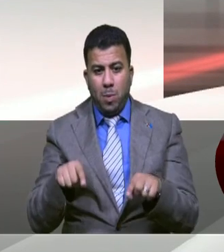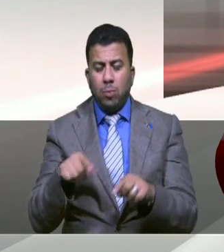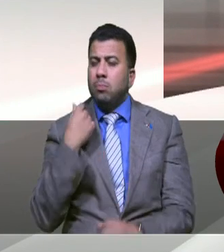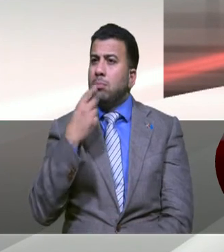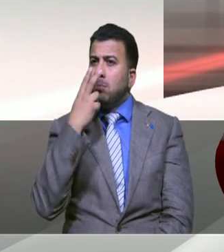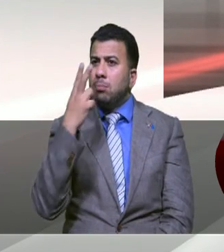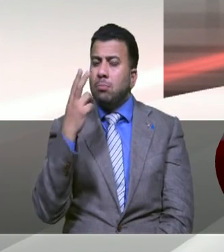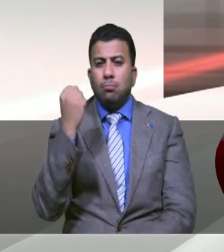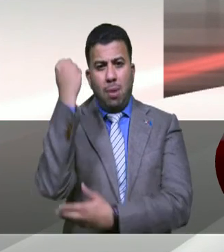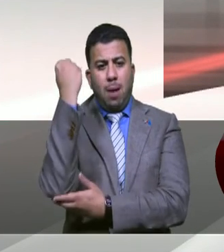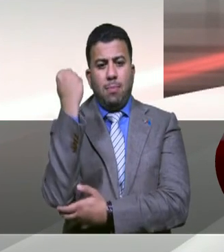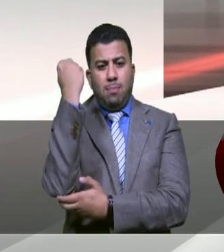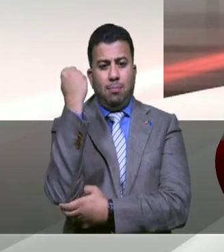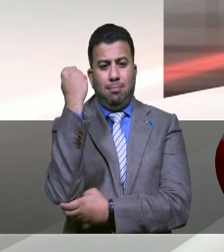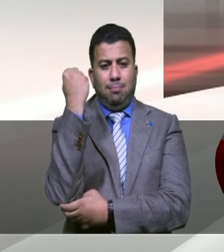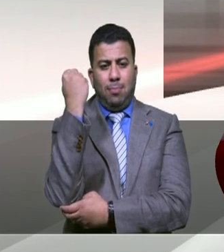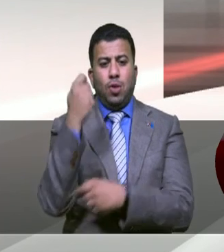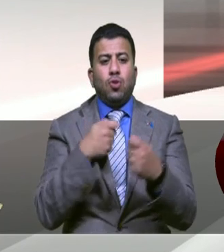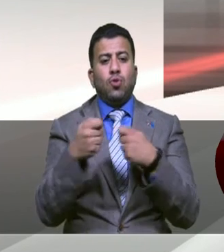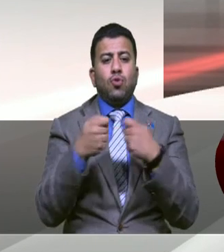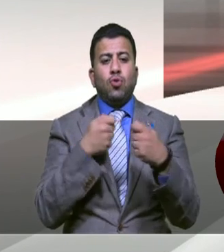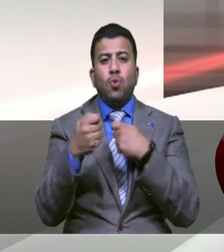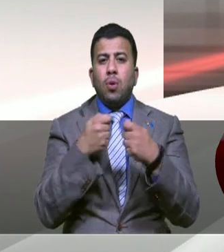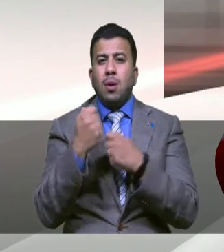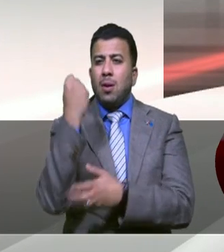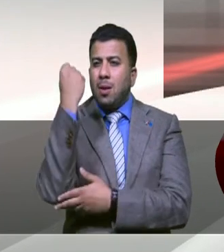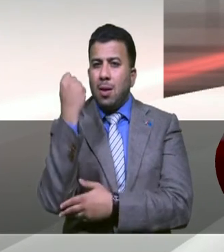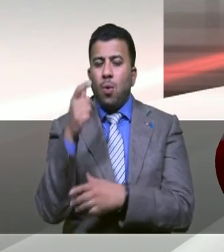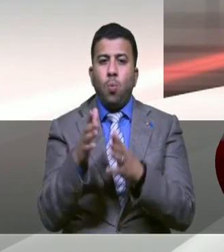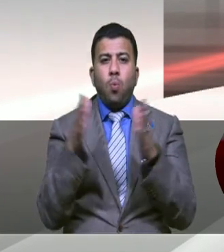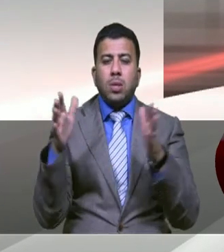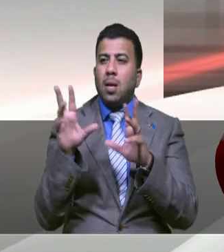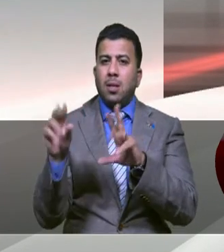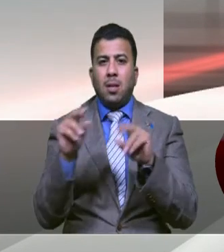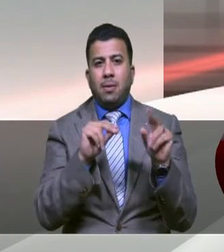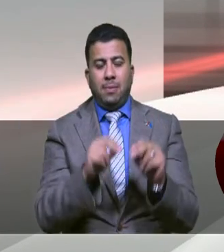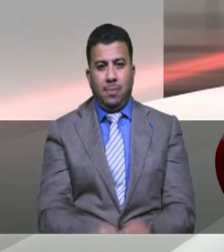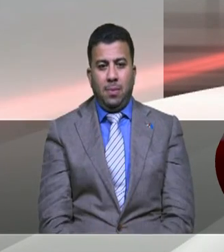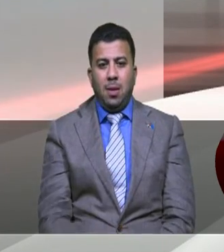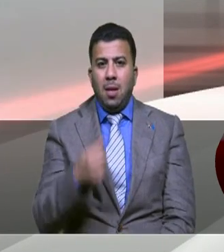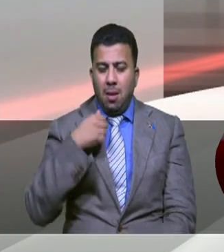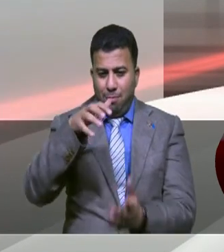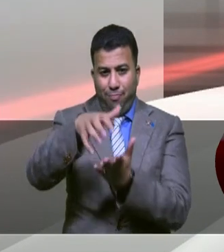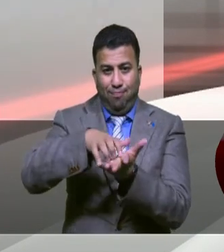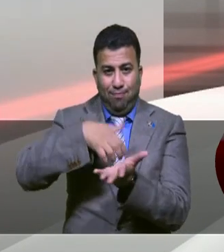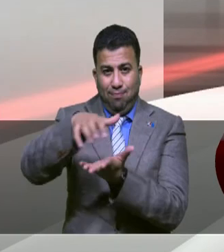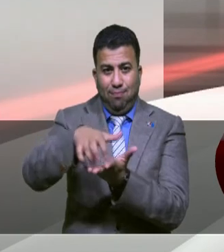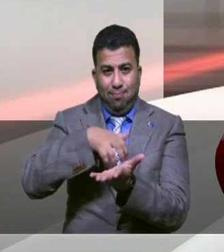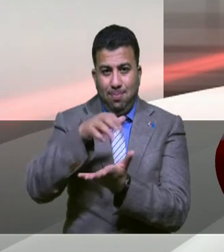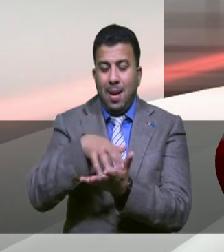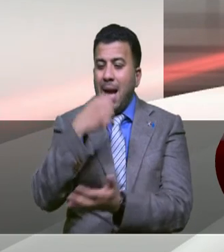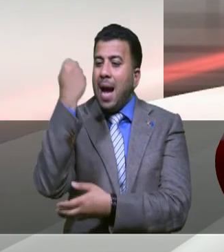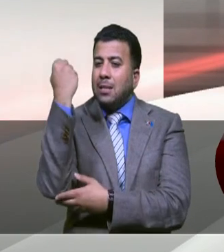وجدنا الأعمدة مال السوق كان أقرب من هذا الوسع. لما حفرنا